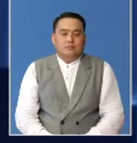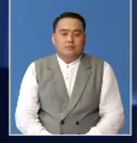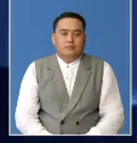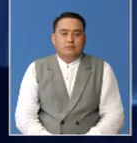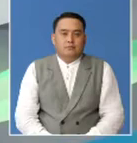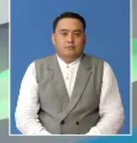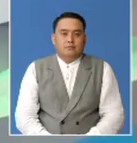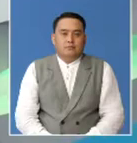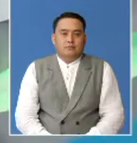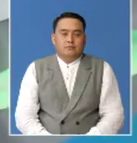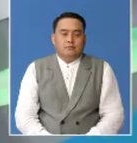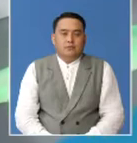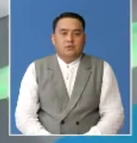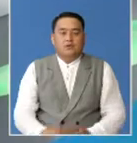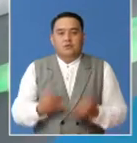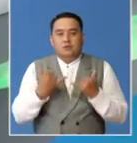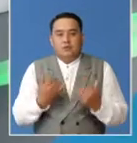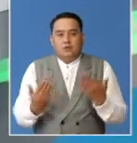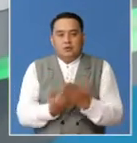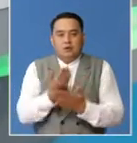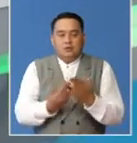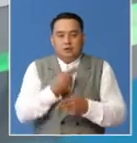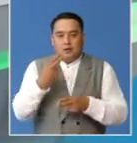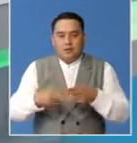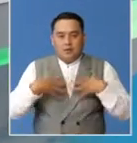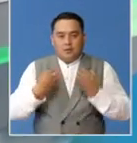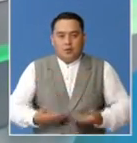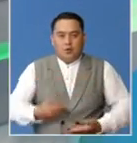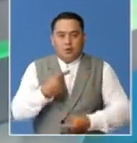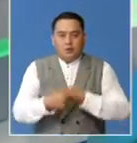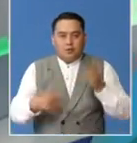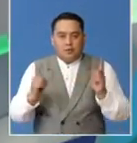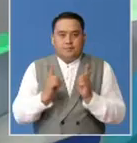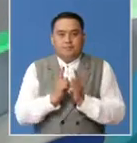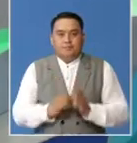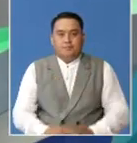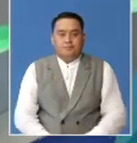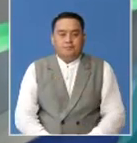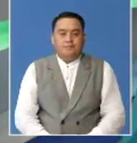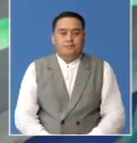Капшигай. У меня на этом все. Спасибо за внимание. До свидания.